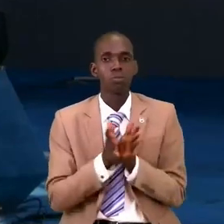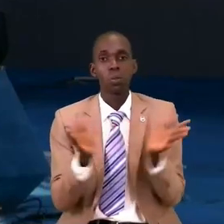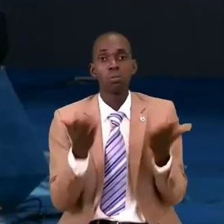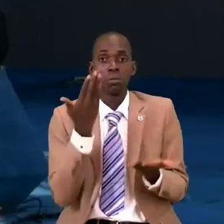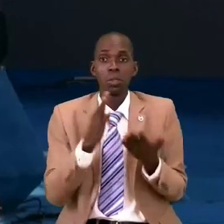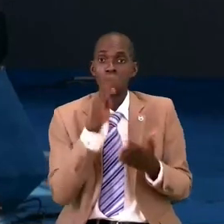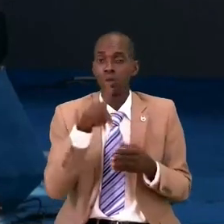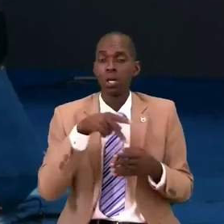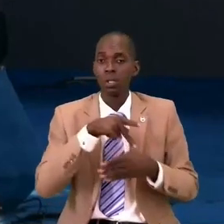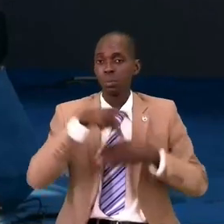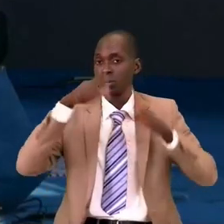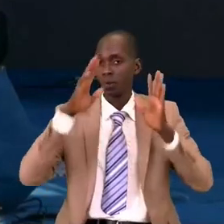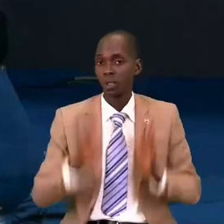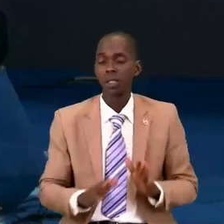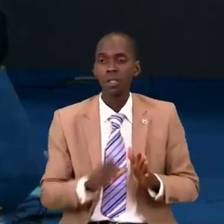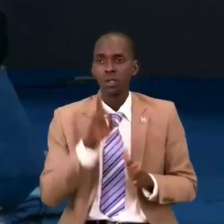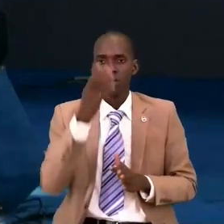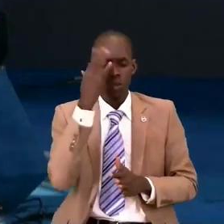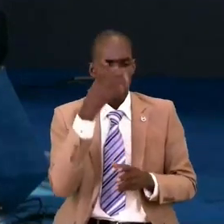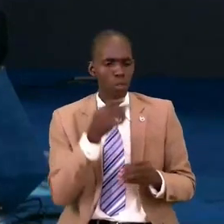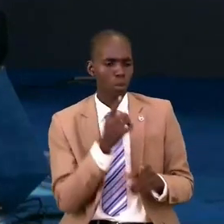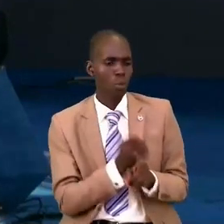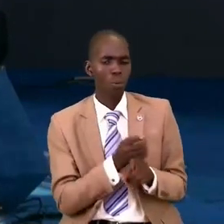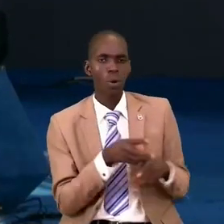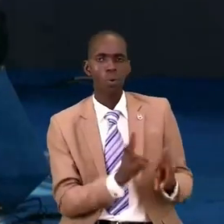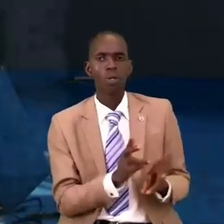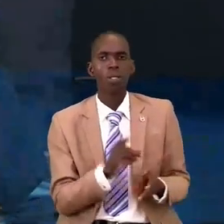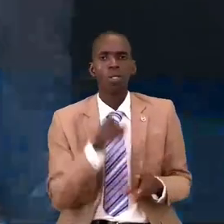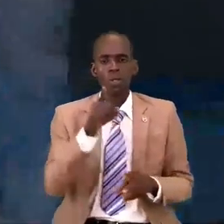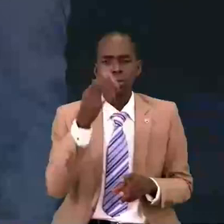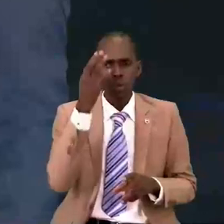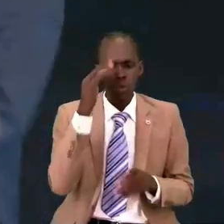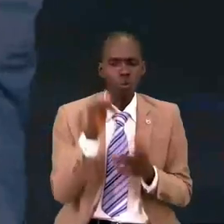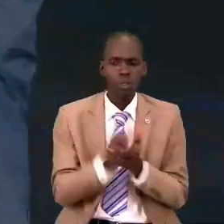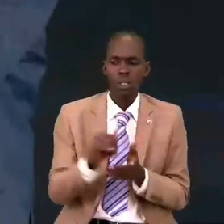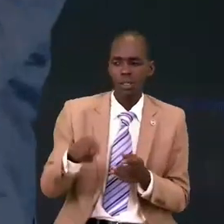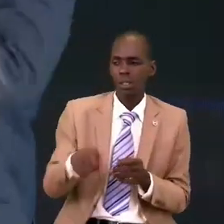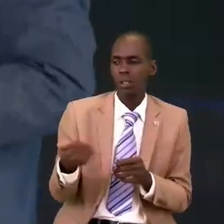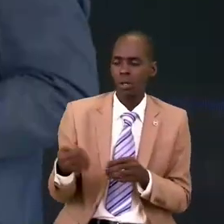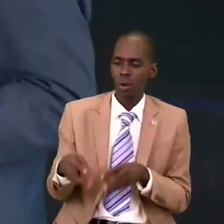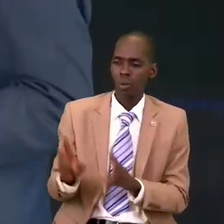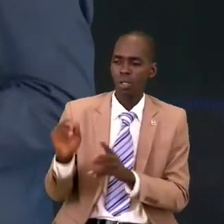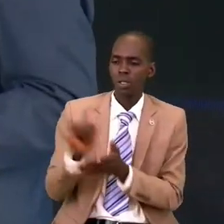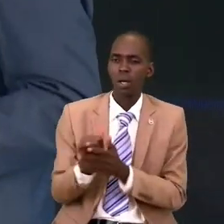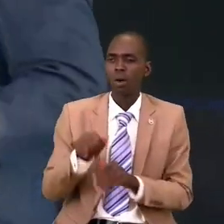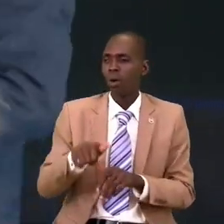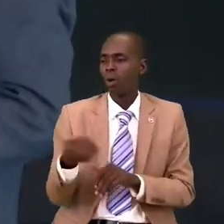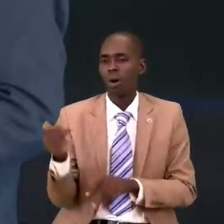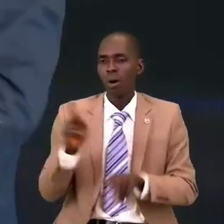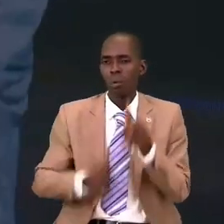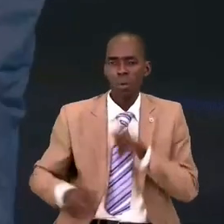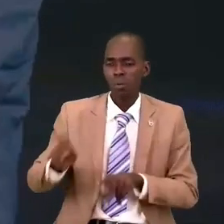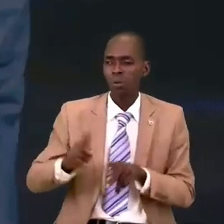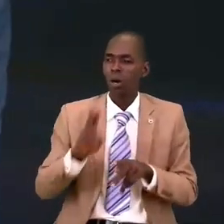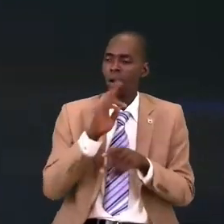justice et tu connais la voie que suivent les autres dans notre communauté, dans nos pays. Tu sais la voie qu'ils suivent. Mais pour toi en public, dans